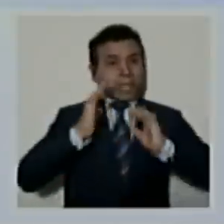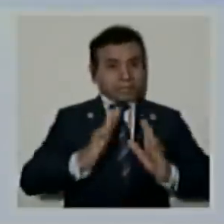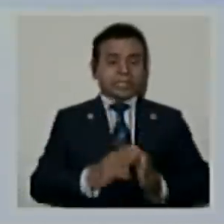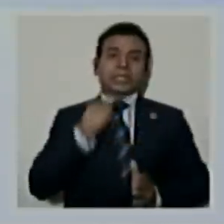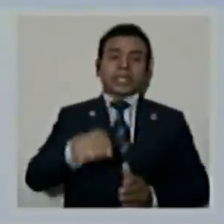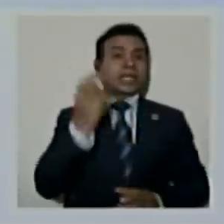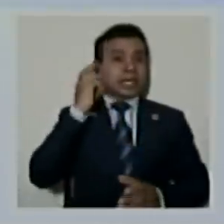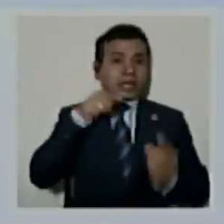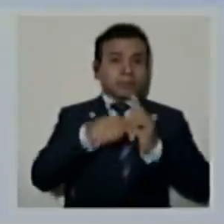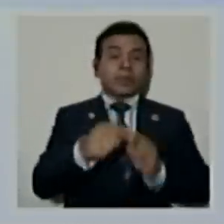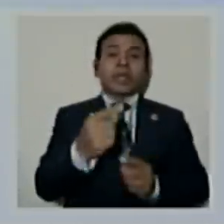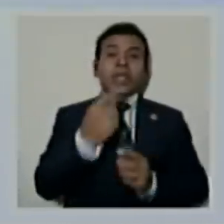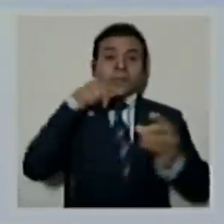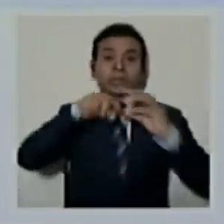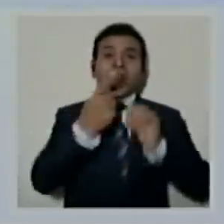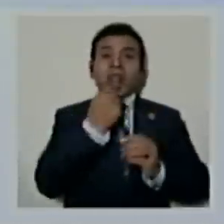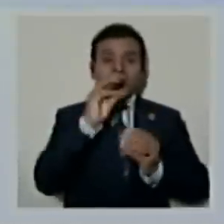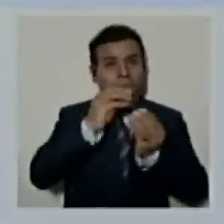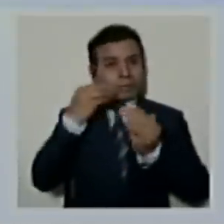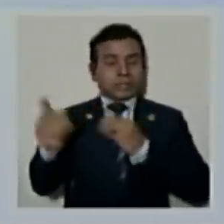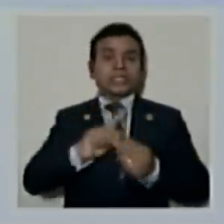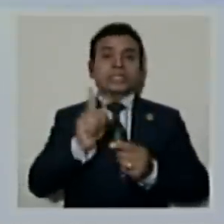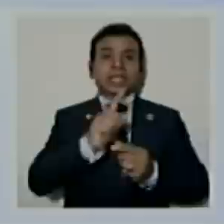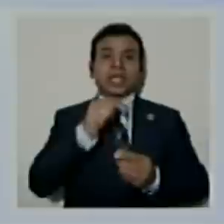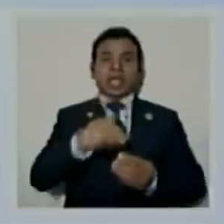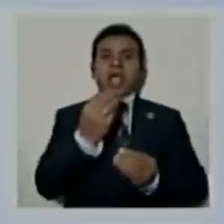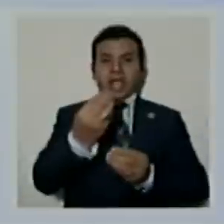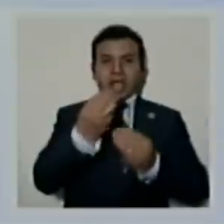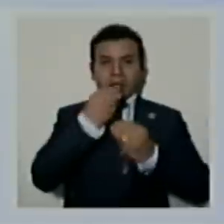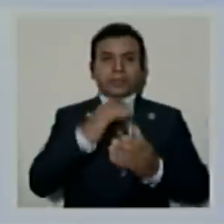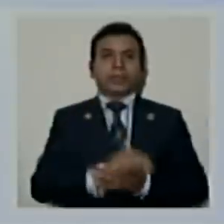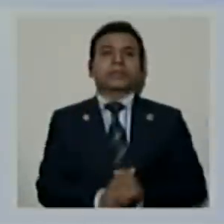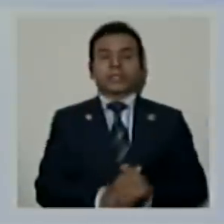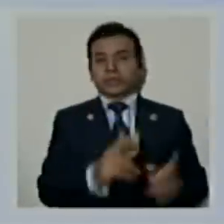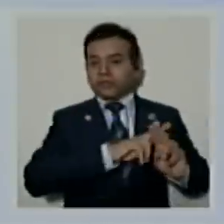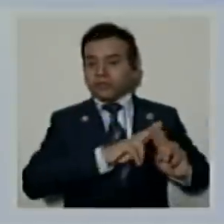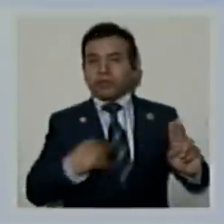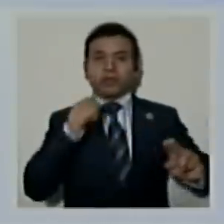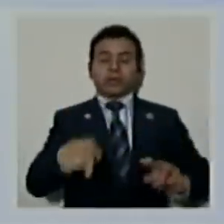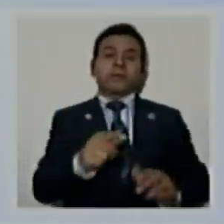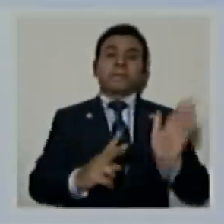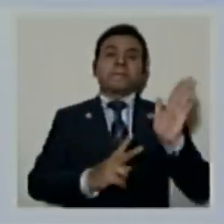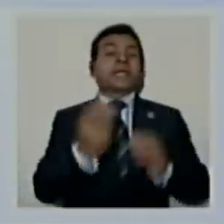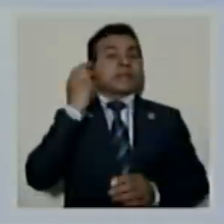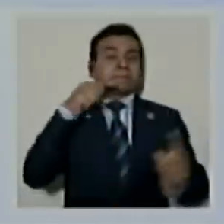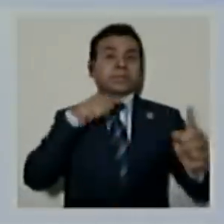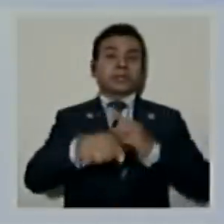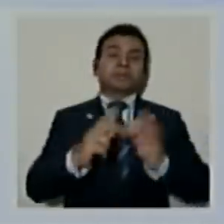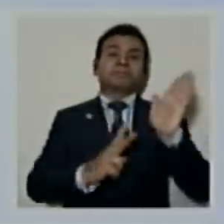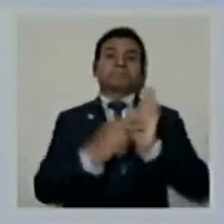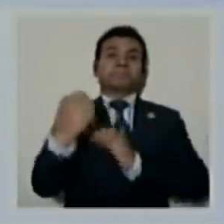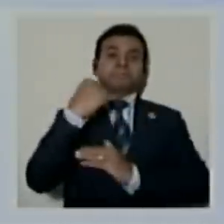সেবন ডিম খেতে পারি। যাদের জন্য যাদের কোলেস্টেরল বেশি বা যাদের ফ্যাটের সমস্যা আছে তারা কুসুমটা বাদ দিয়ে যদি আমরা পানিটা খাই, এই